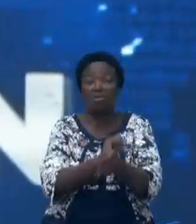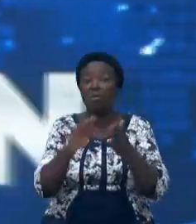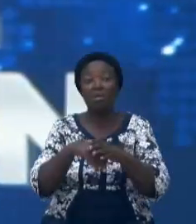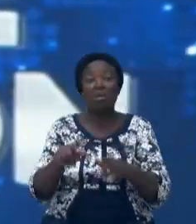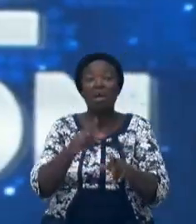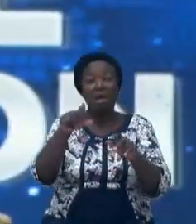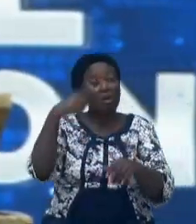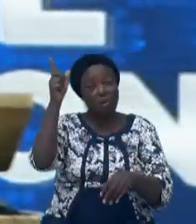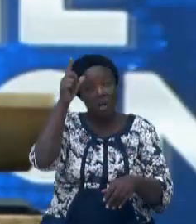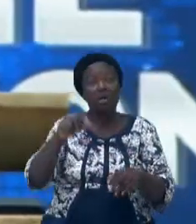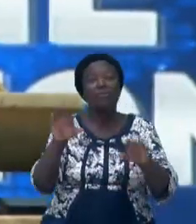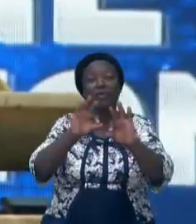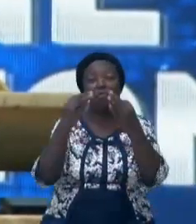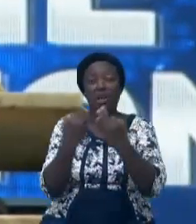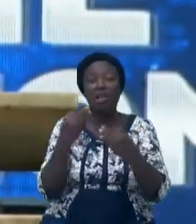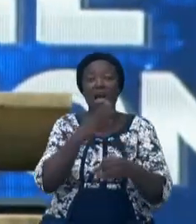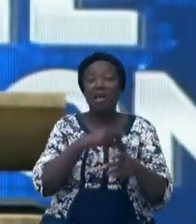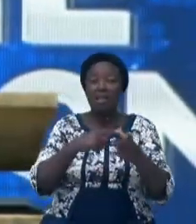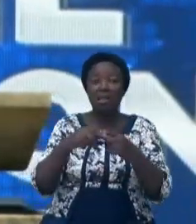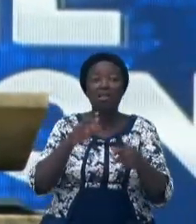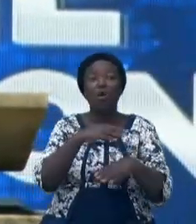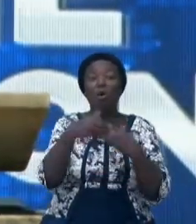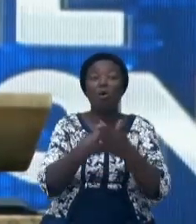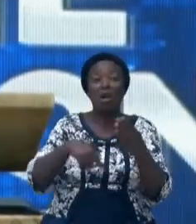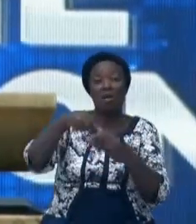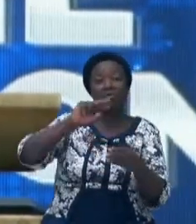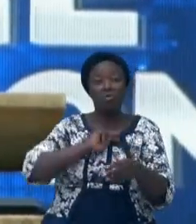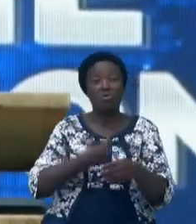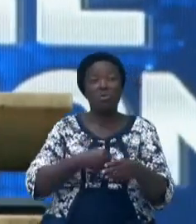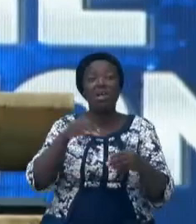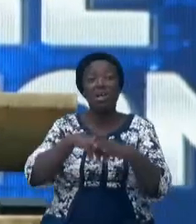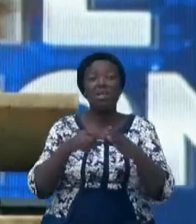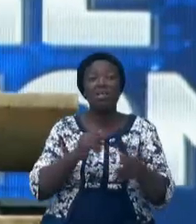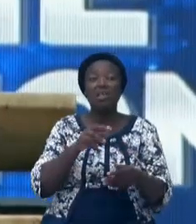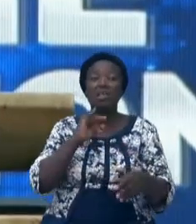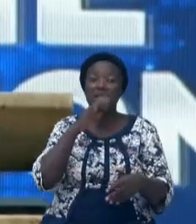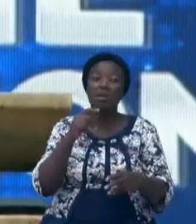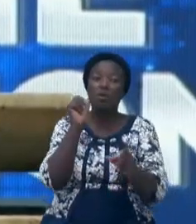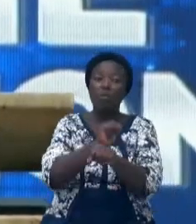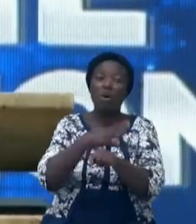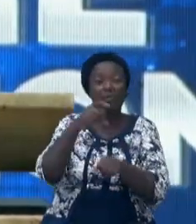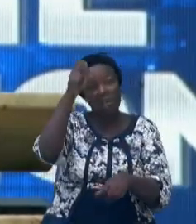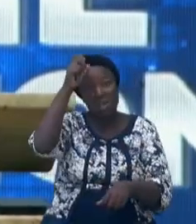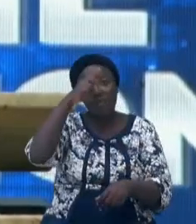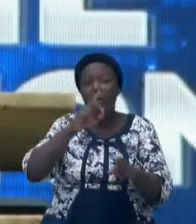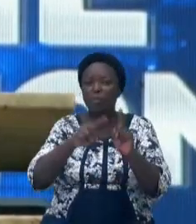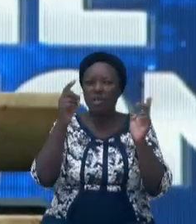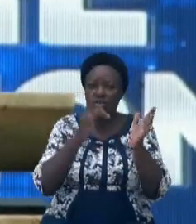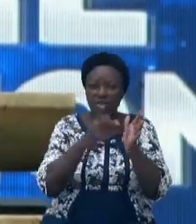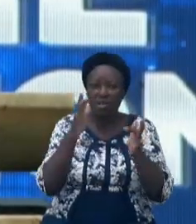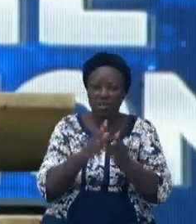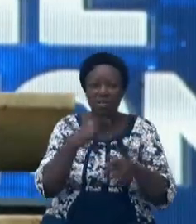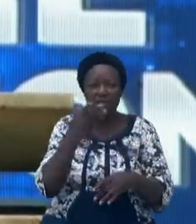instructions du monde toutes les destructions dans les familles et de destructions autour de nous dans le